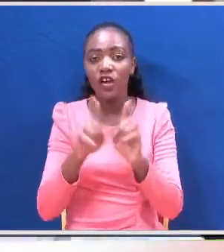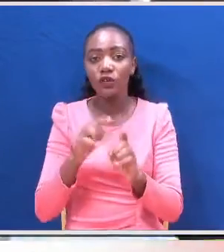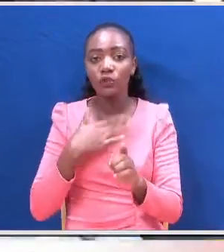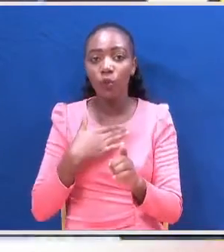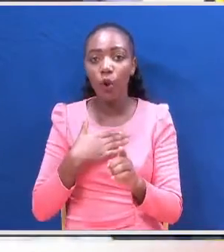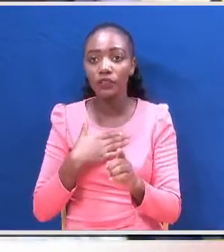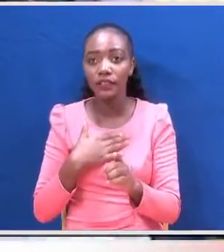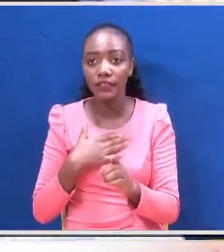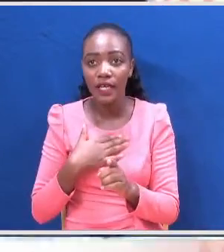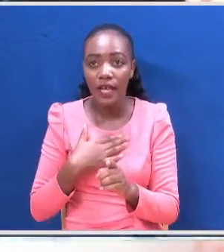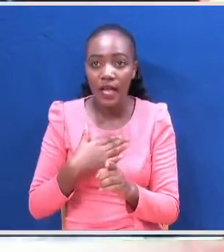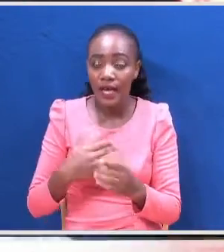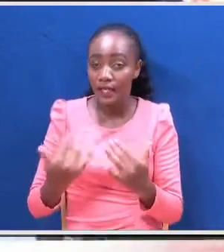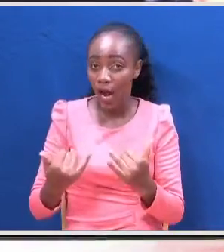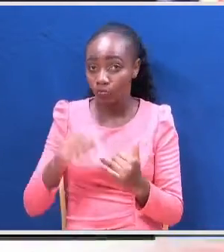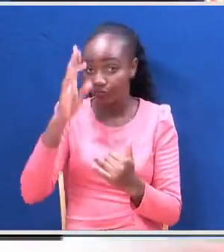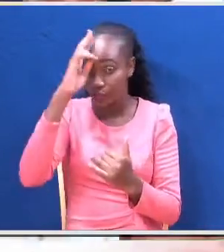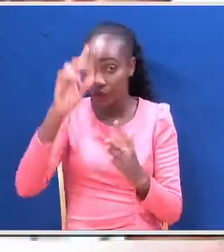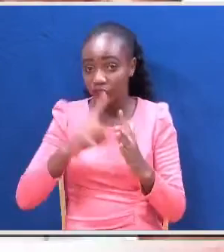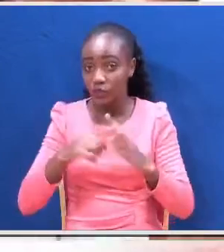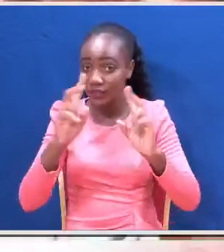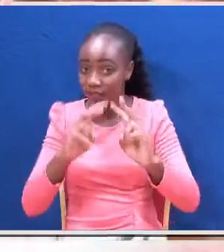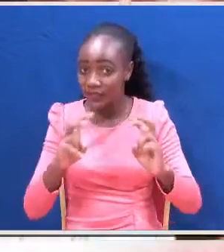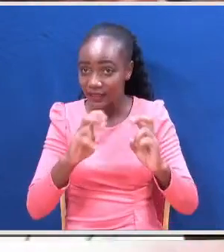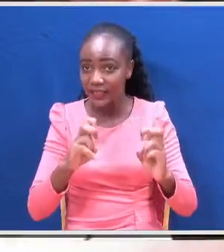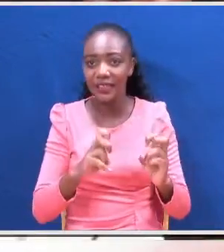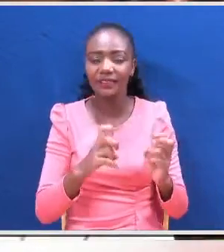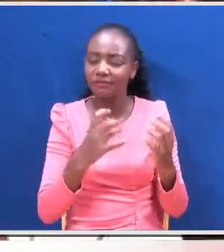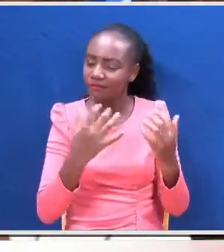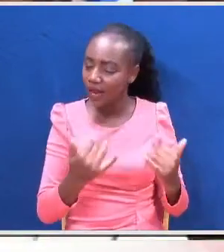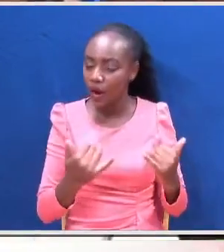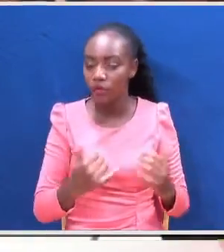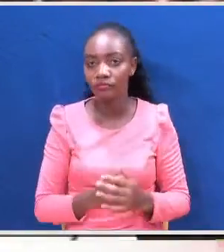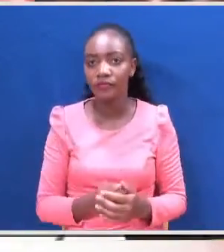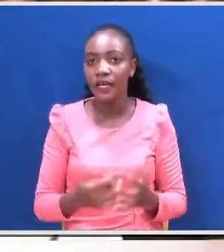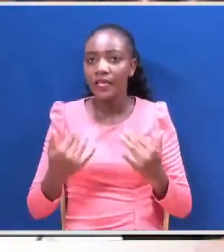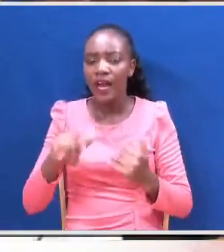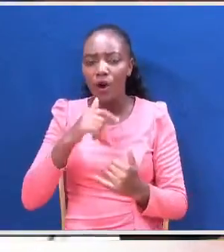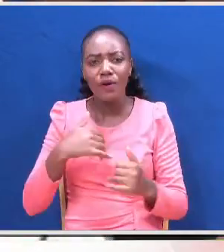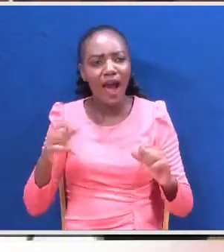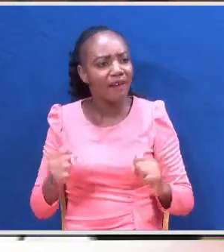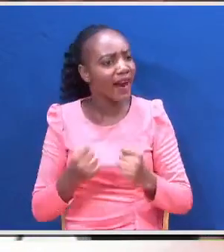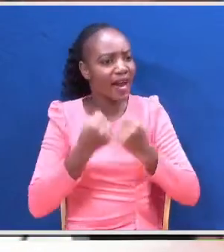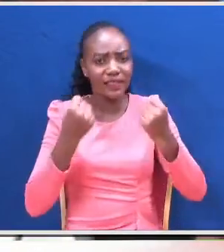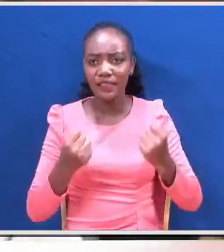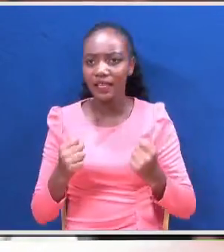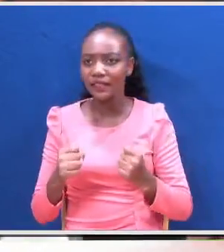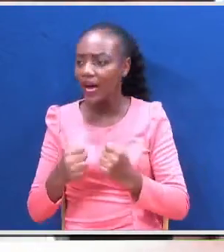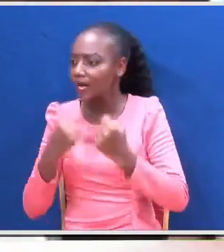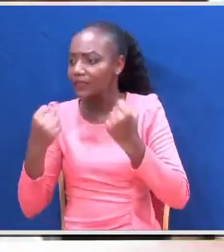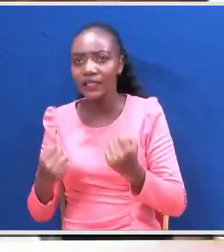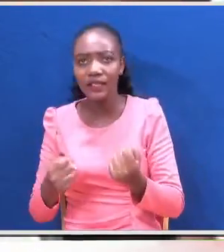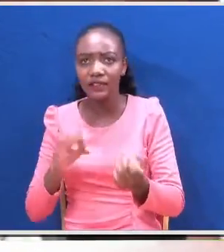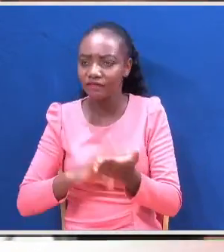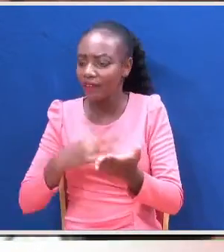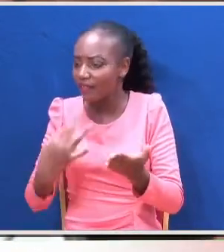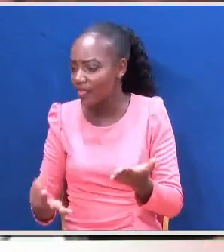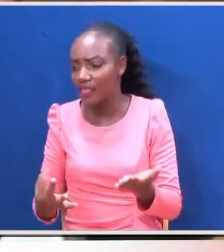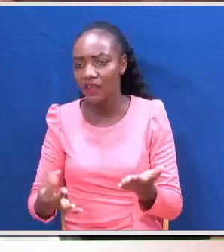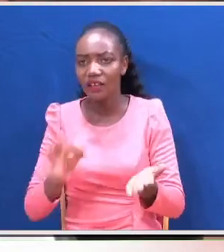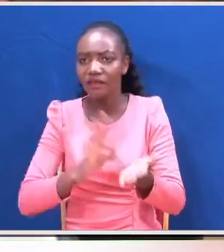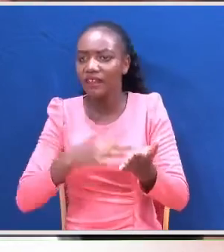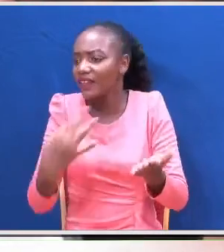wa trafiki kuanzisha uchunguzi mara moja. Na magari zinaanguka tu zikitoka juu. Trela ya